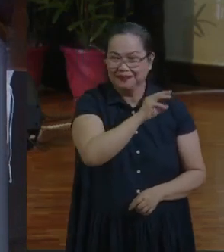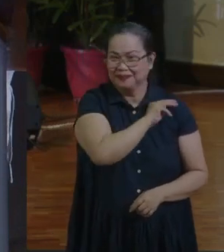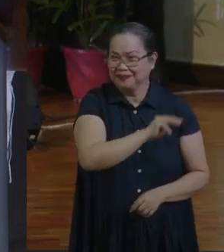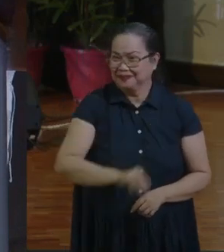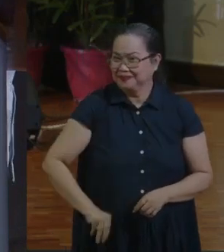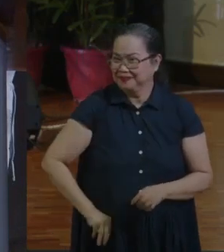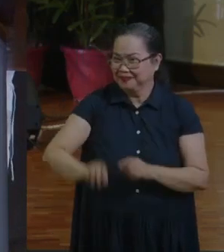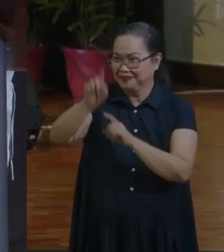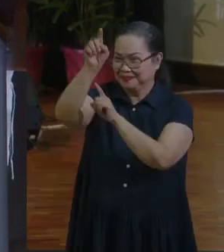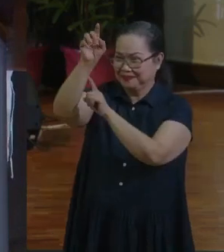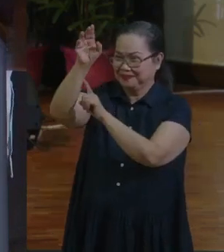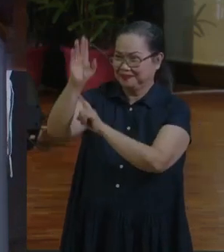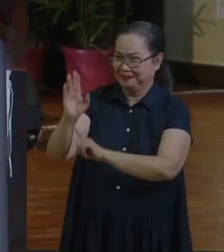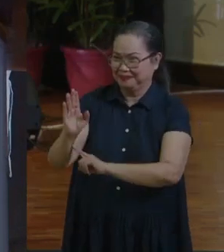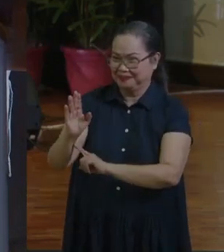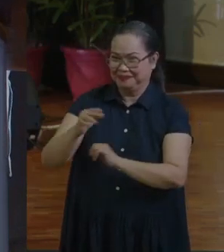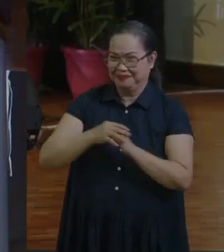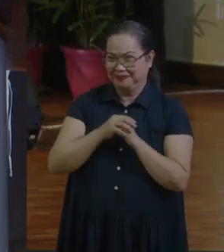Diyos.